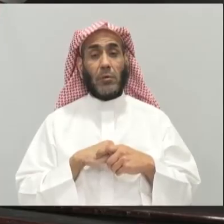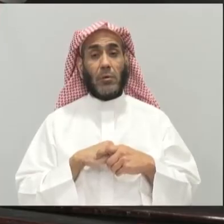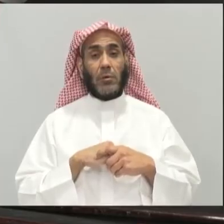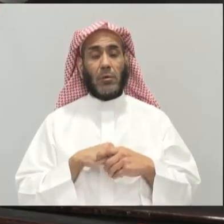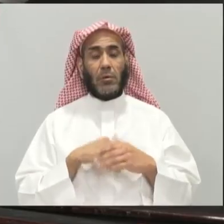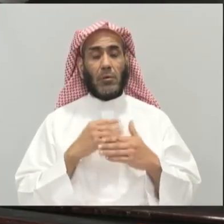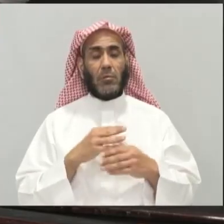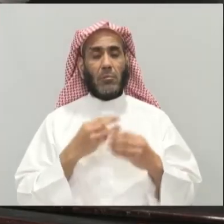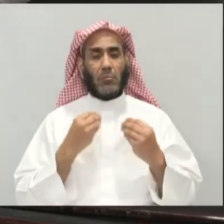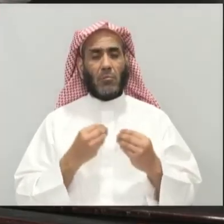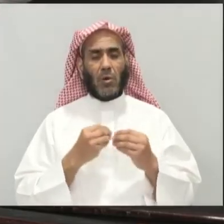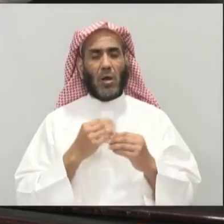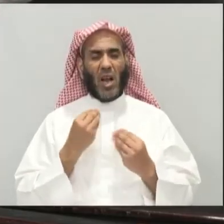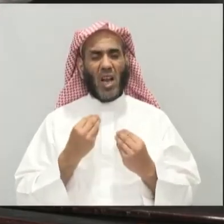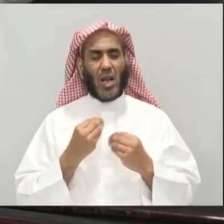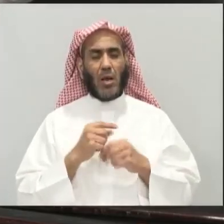تبقى القليل